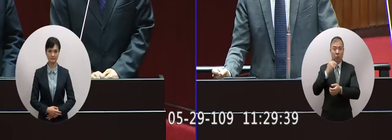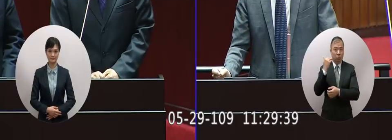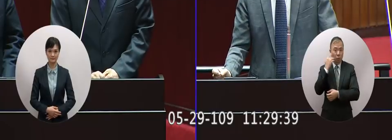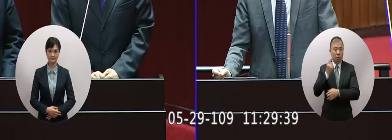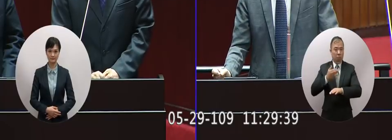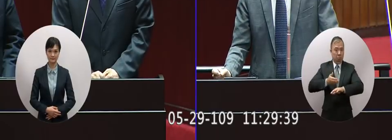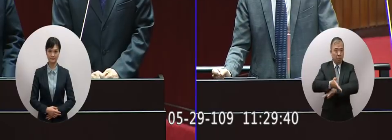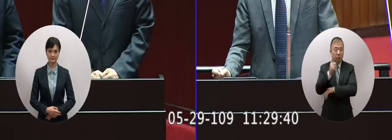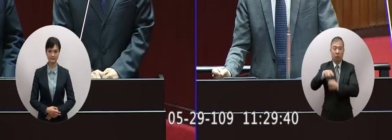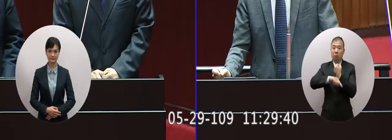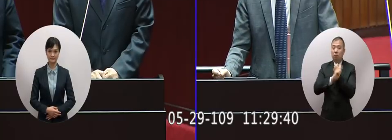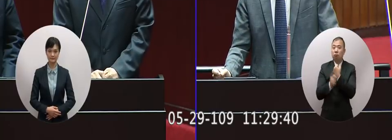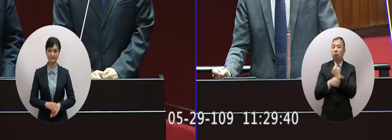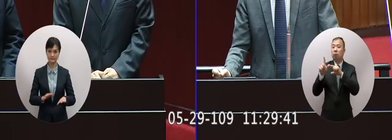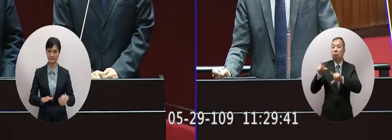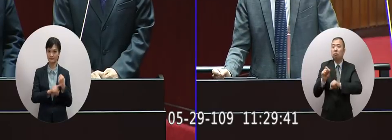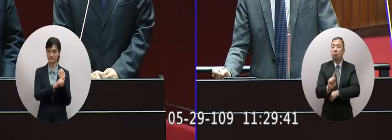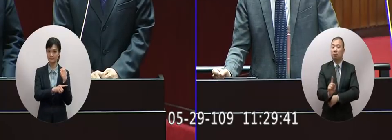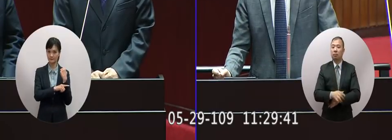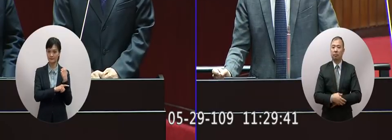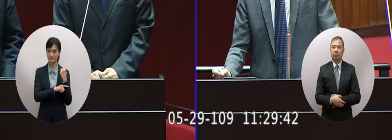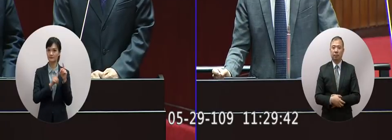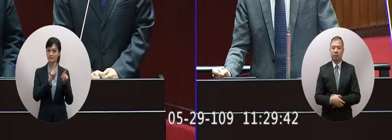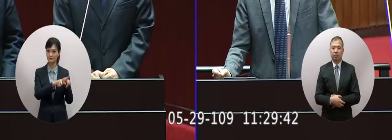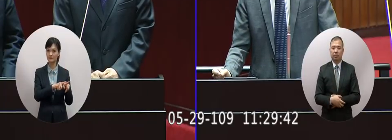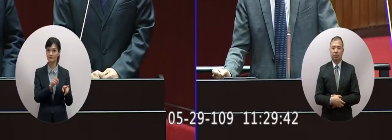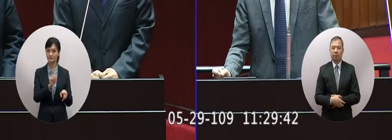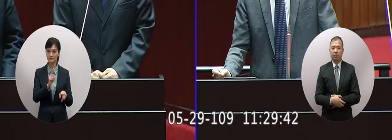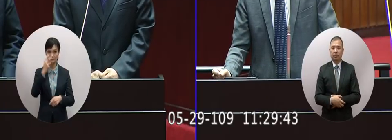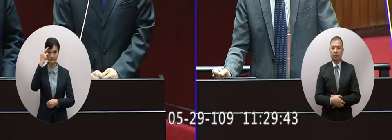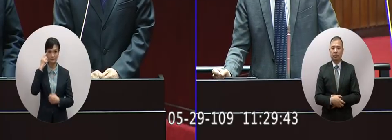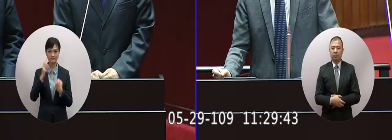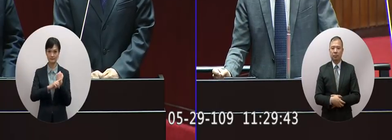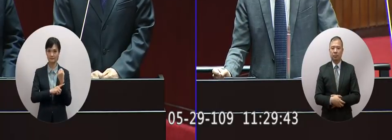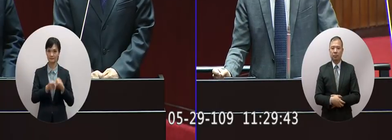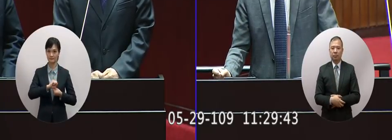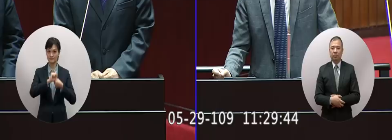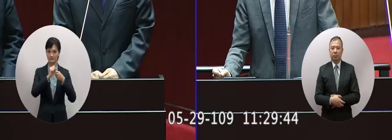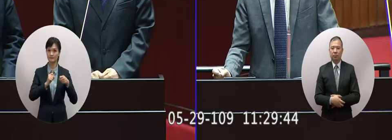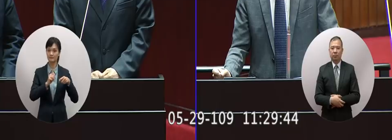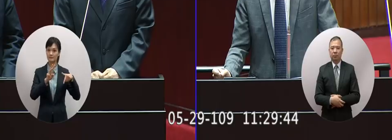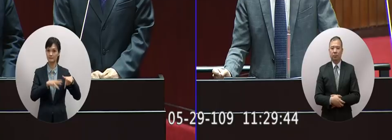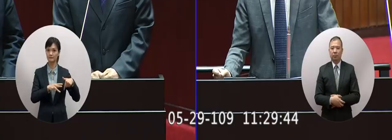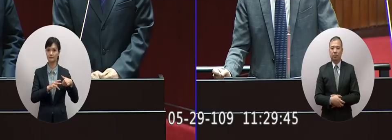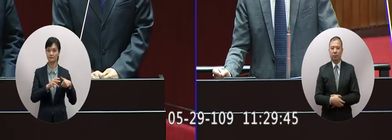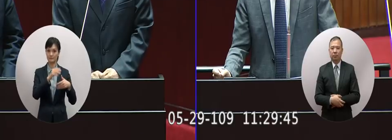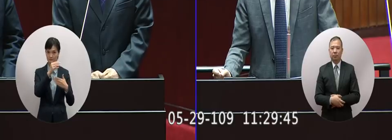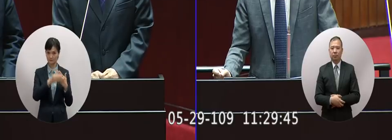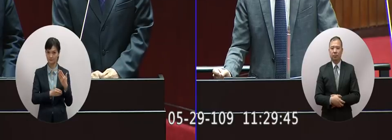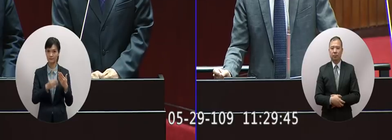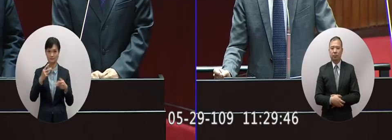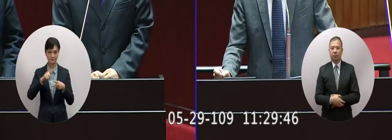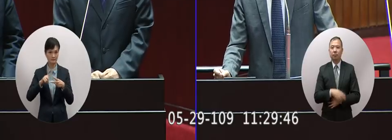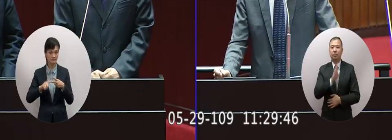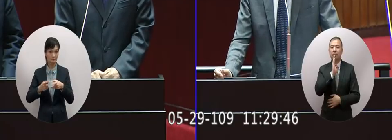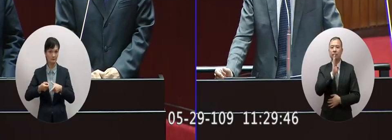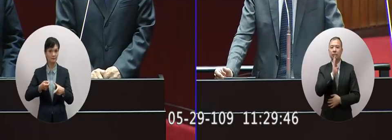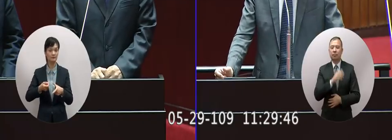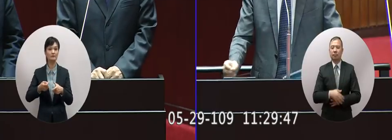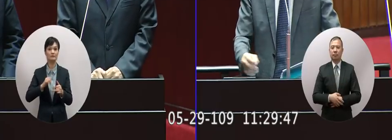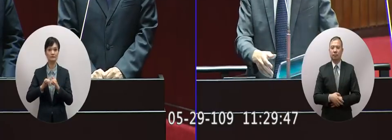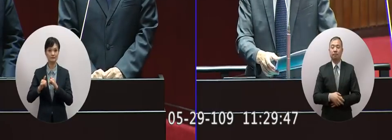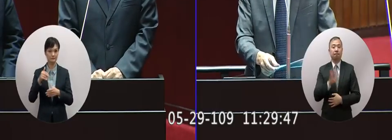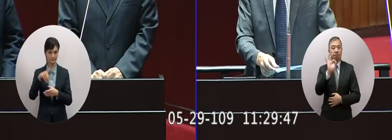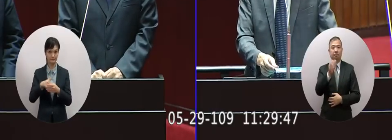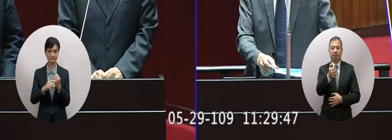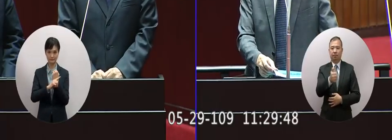个法律在走？ 这是按照宪法的征修条文以及公民投票法相关的规定来办。 是是，好，